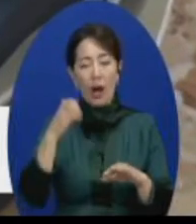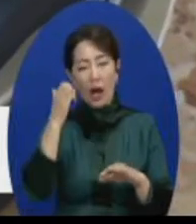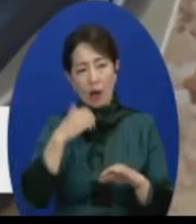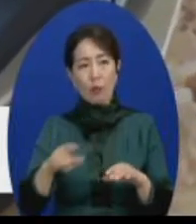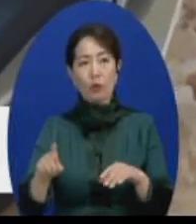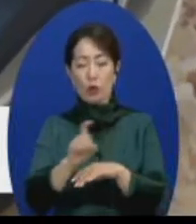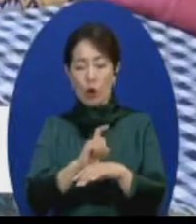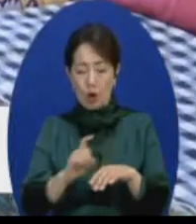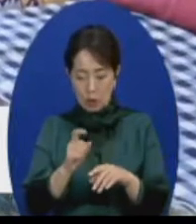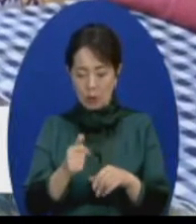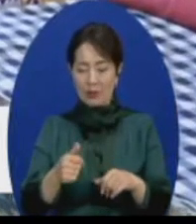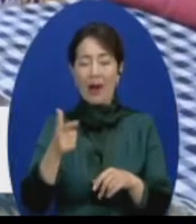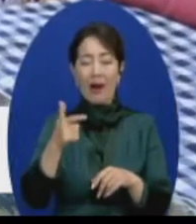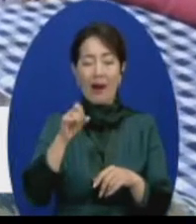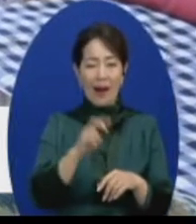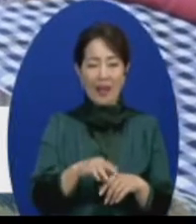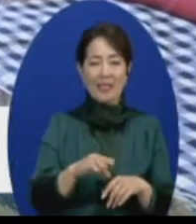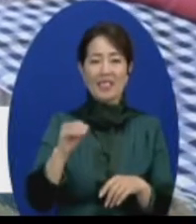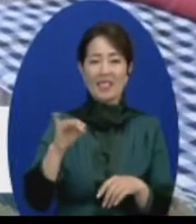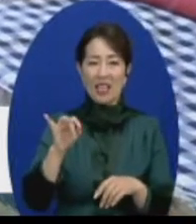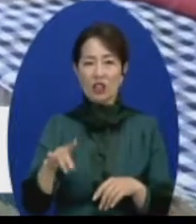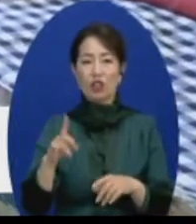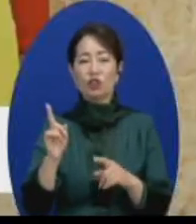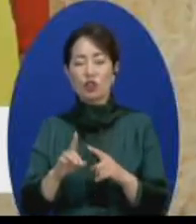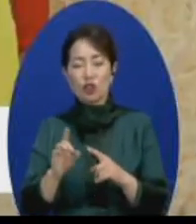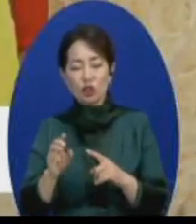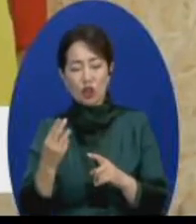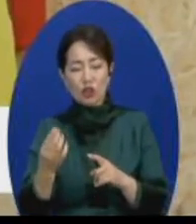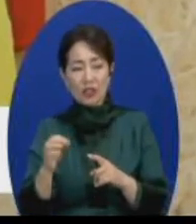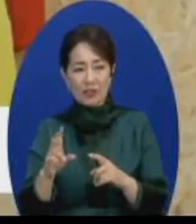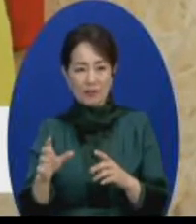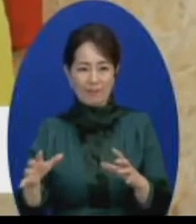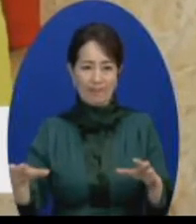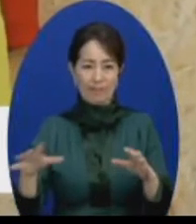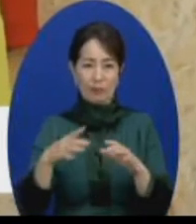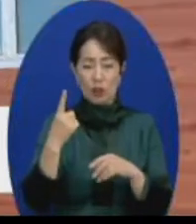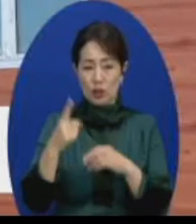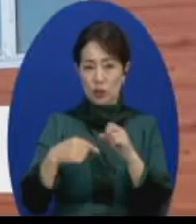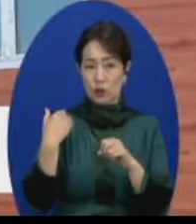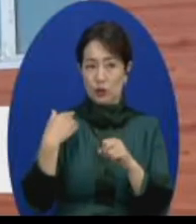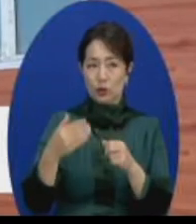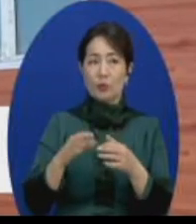болж байна. Галт, Жаргаланд, Тосон Цэнгэл, Аршаанд, Төмөр Улаг зэрэг сумдад өнгөрсөн